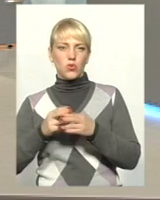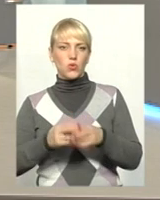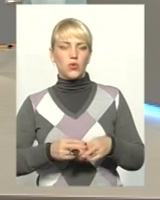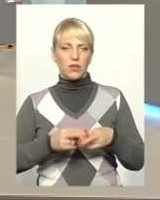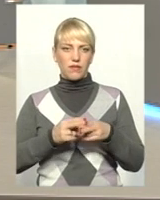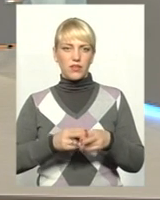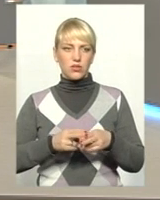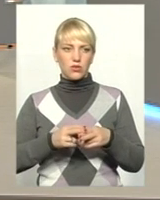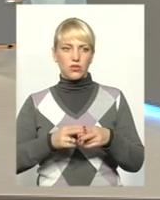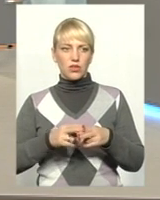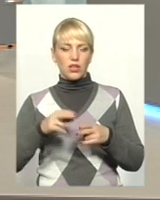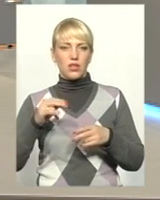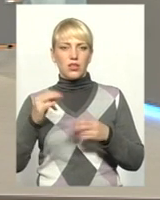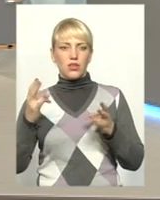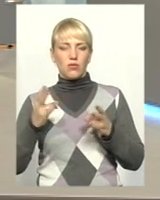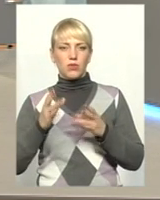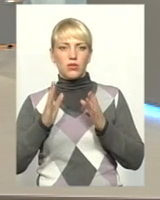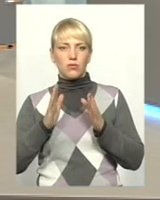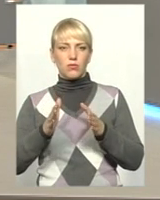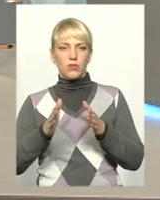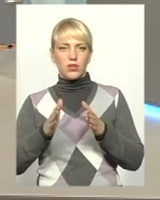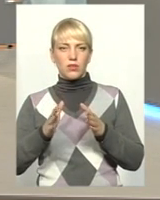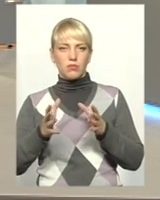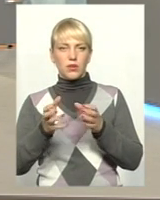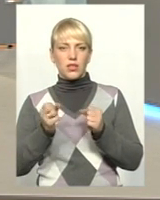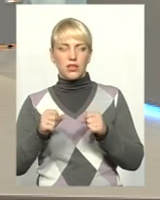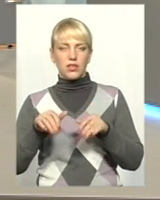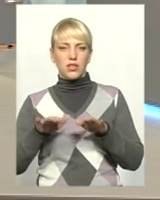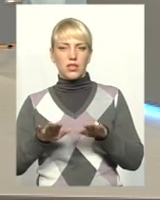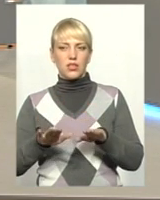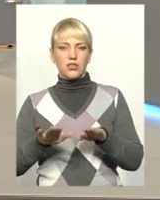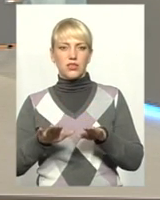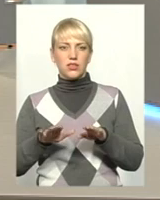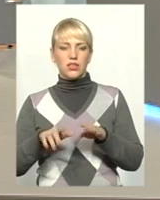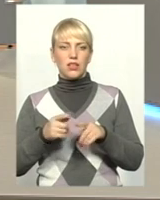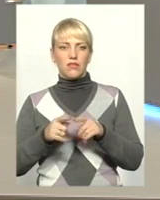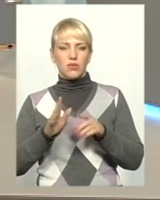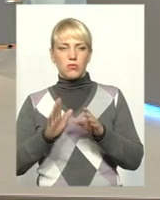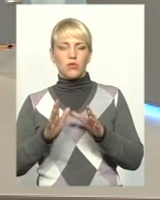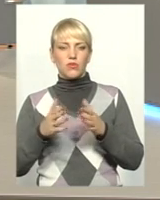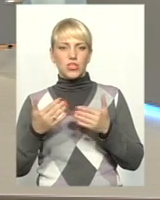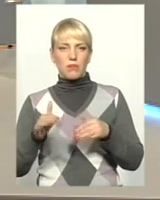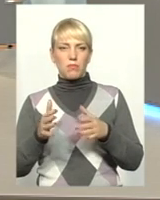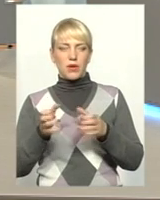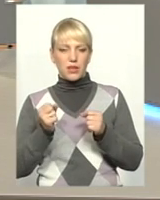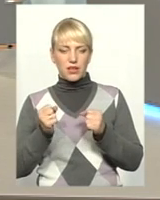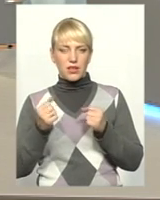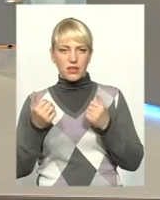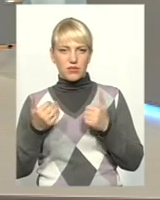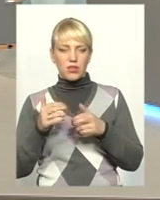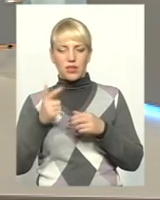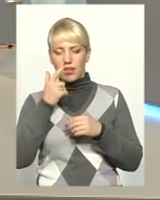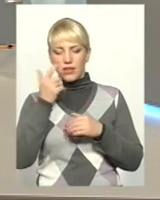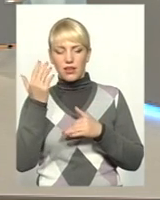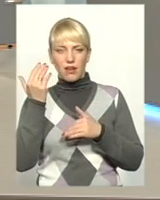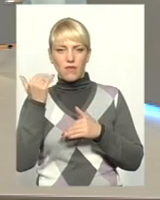Дунаєвецької. Їм необхідно буде прийняти рішення, і вони, скоріше всього, вже не прийняли, тому що зовсім недавно